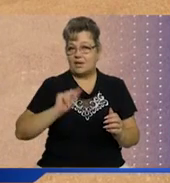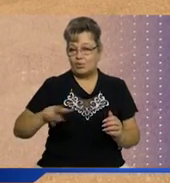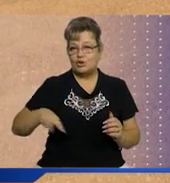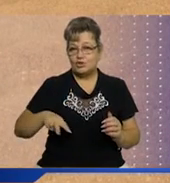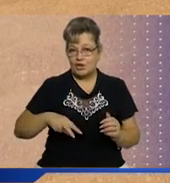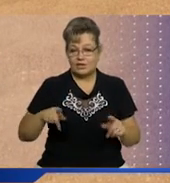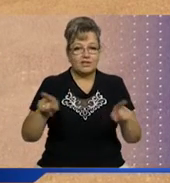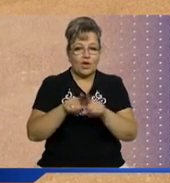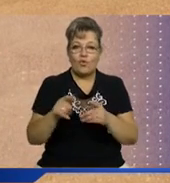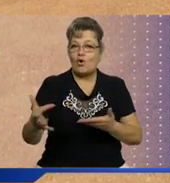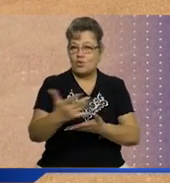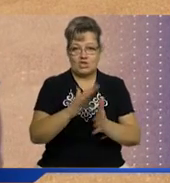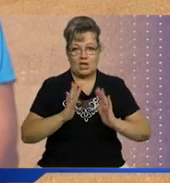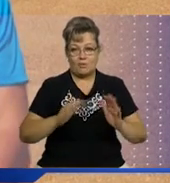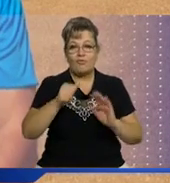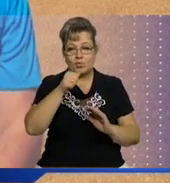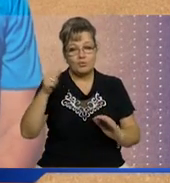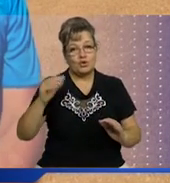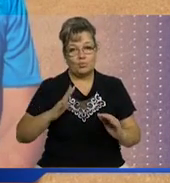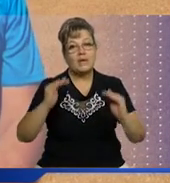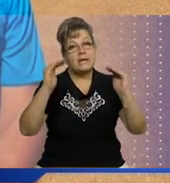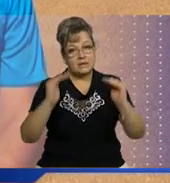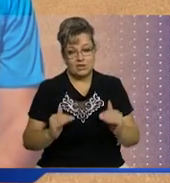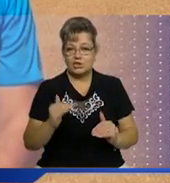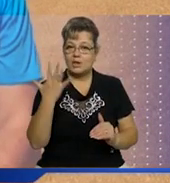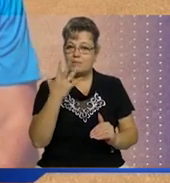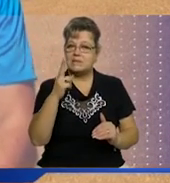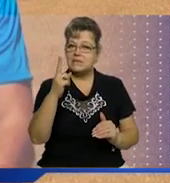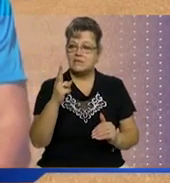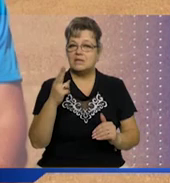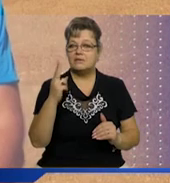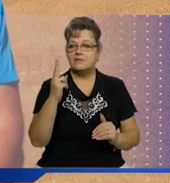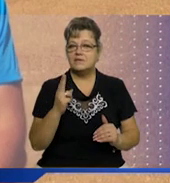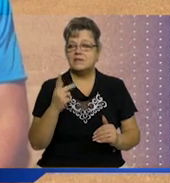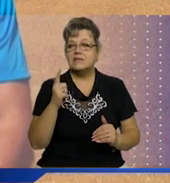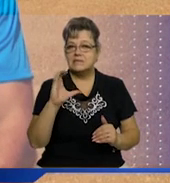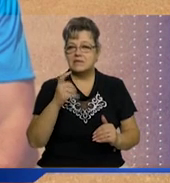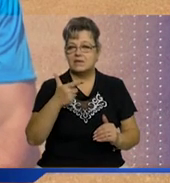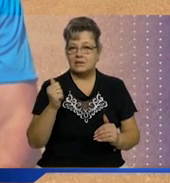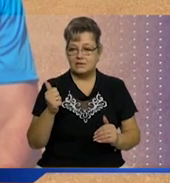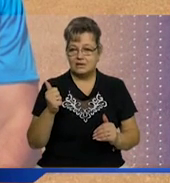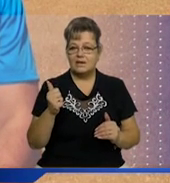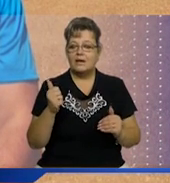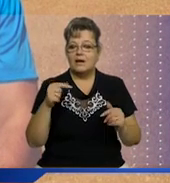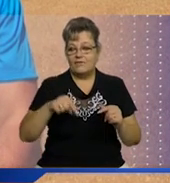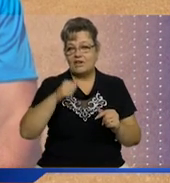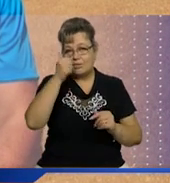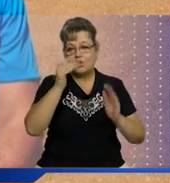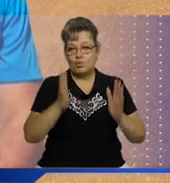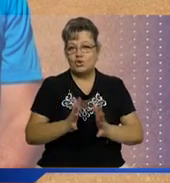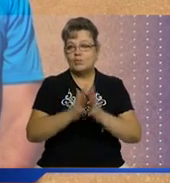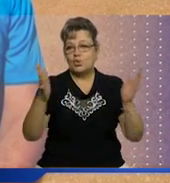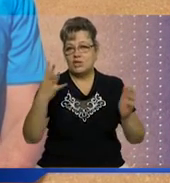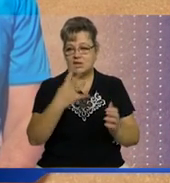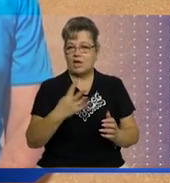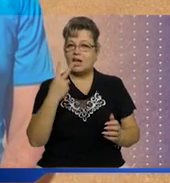такого урожая не было, это первый раз. В прошлом было ниже, да, примерно на 5 центнеров за гектара было ниже. В этом году будет